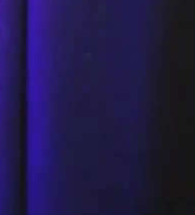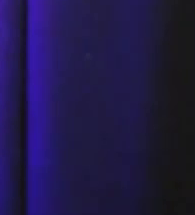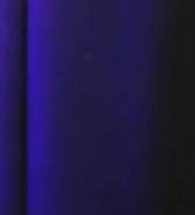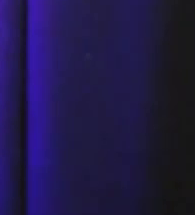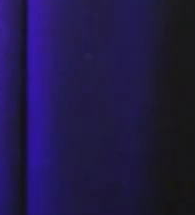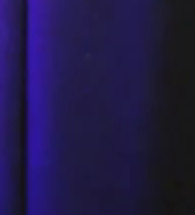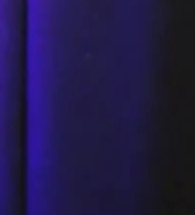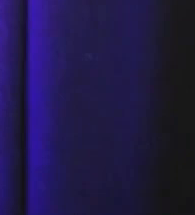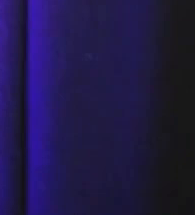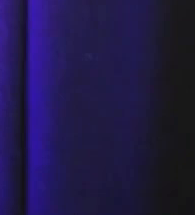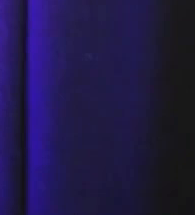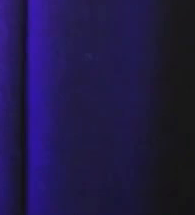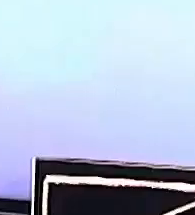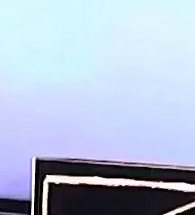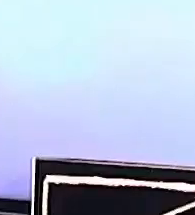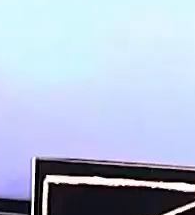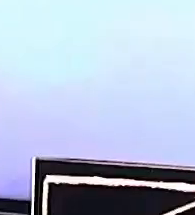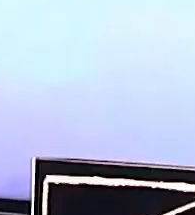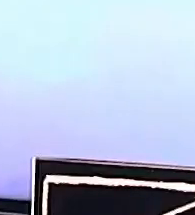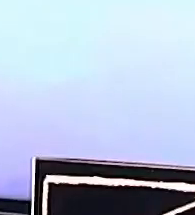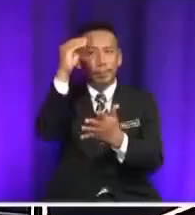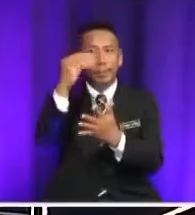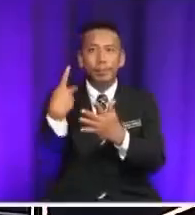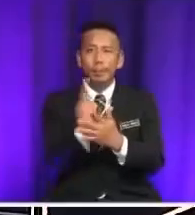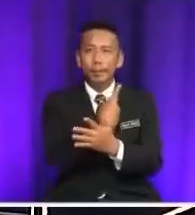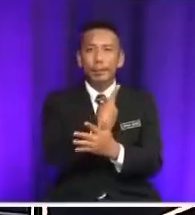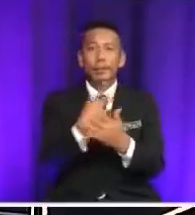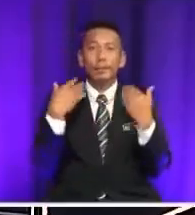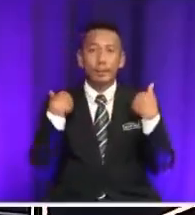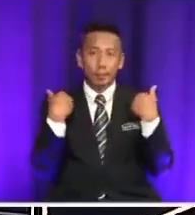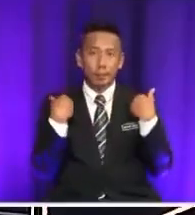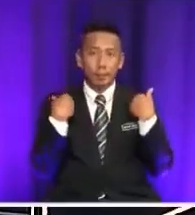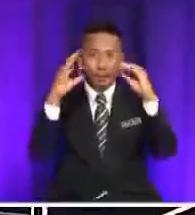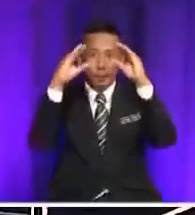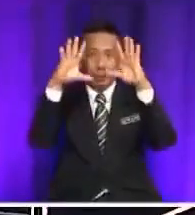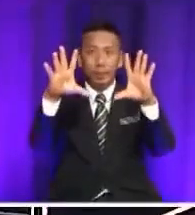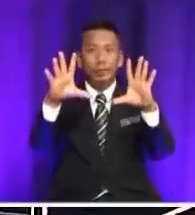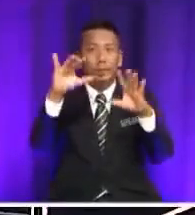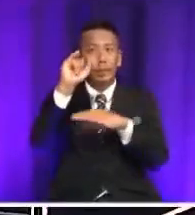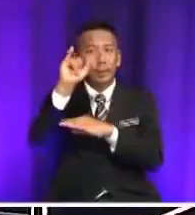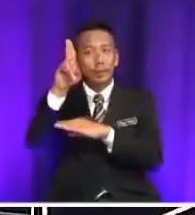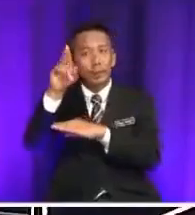terbaik dan juga sepanjang pembelajaran kita-kita ada Cikgu